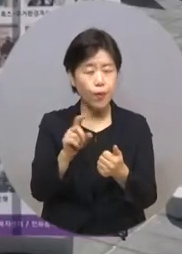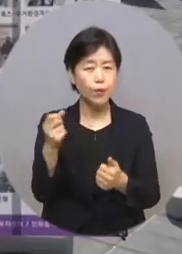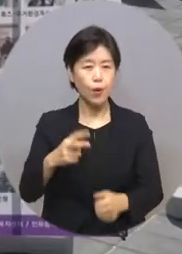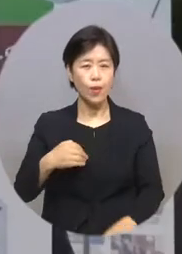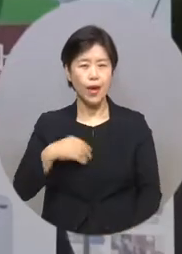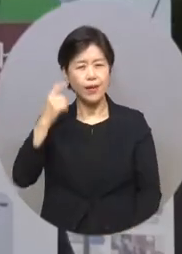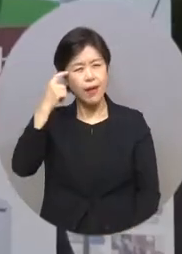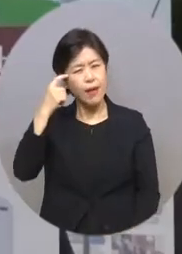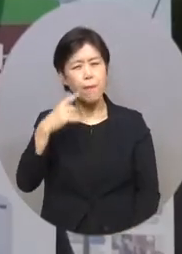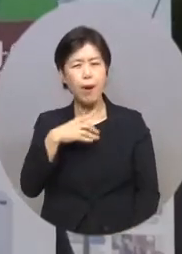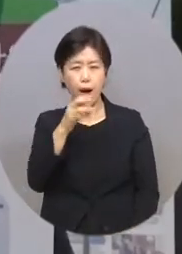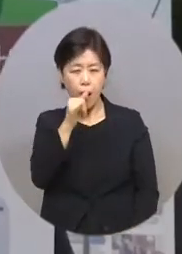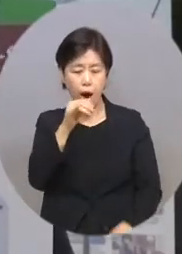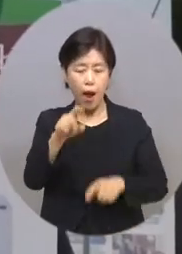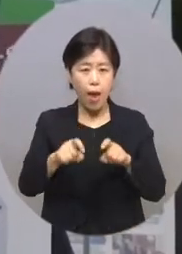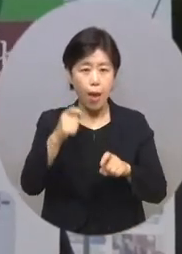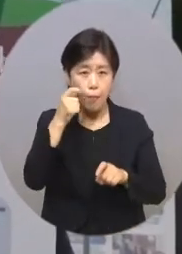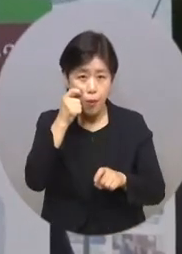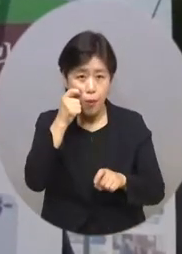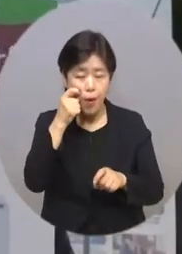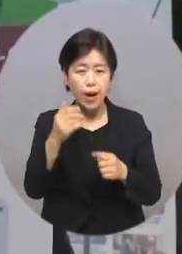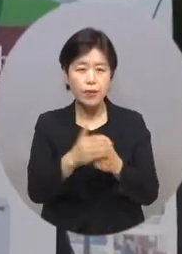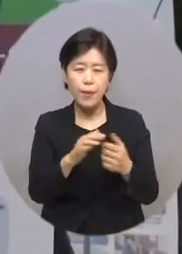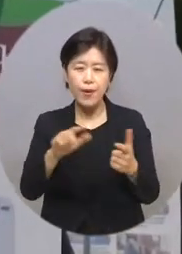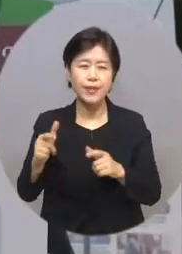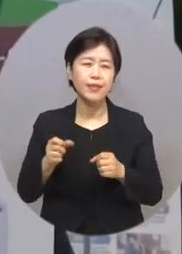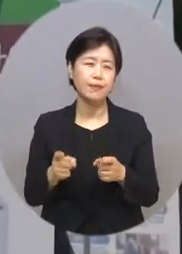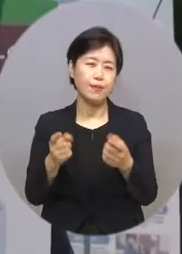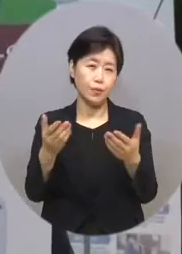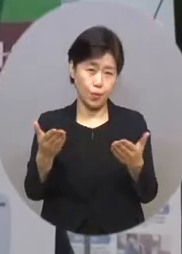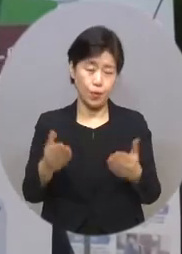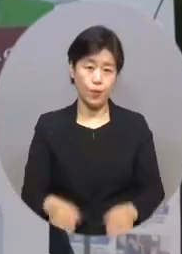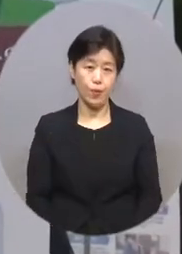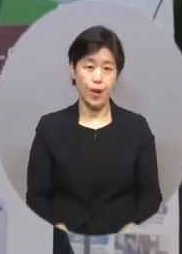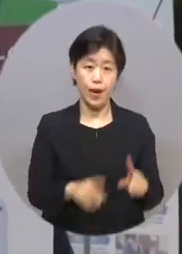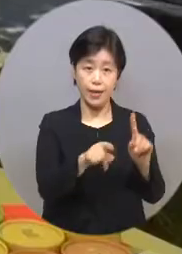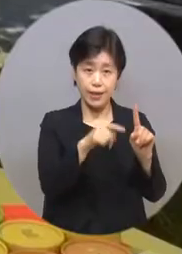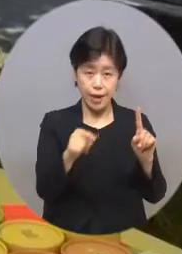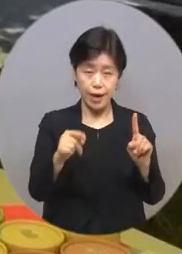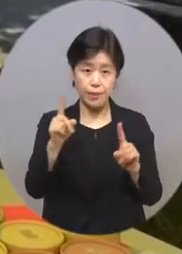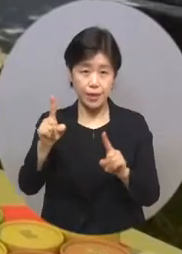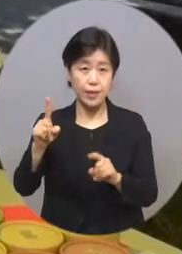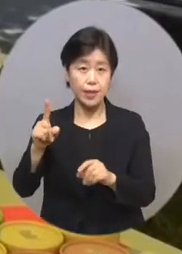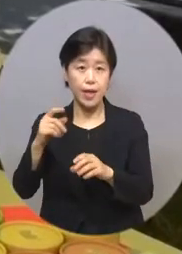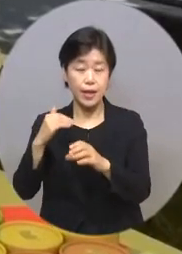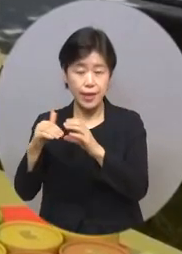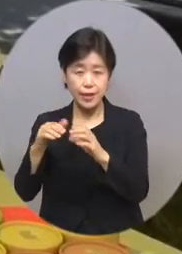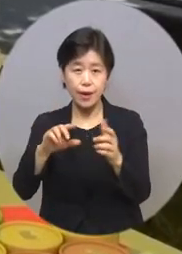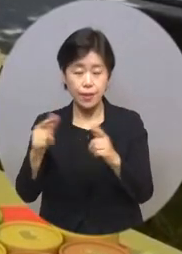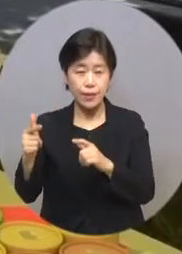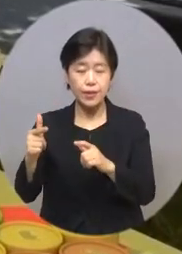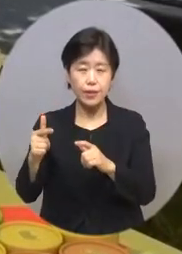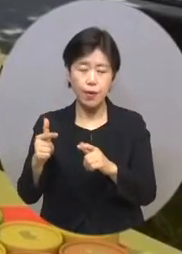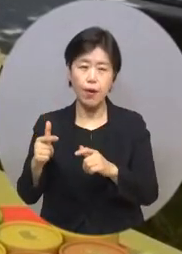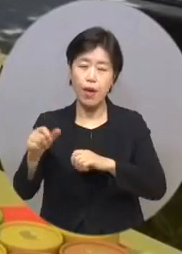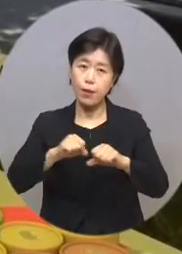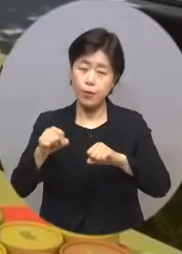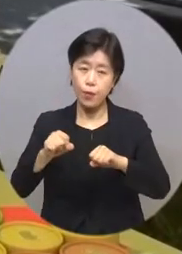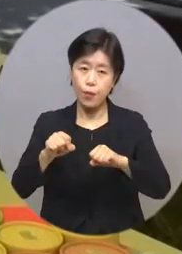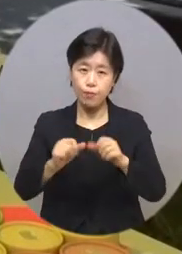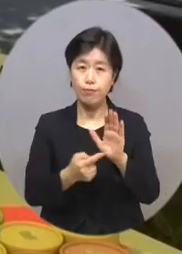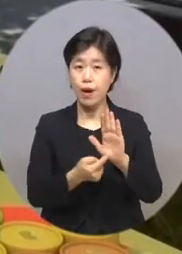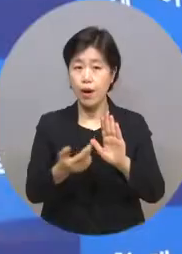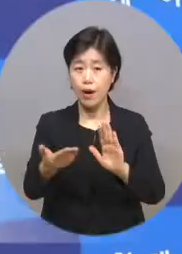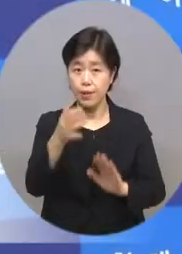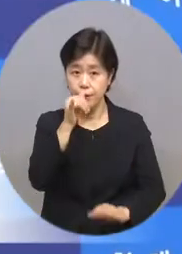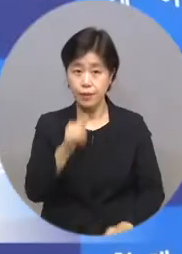생각만으로 그쳤던 나눔을 실천할 수 있는 계기를 만들어 1인 1계좌 나눔 갖기 운동까지 진행해 행사의 신선함을